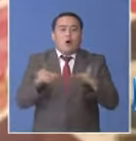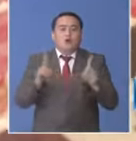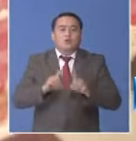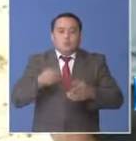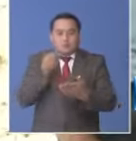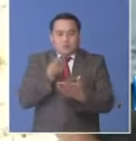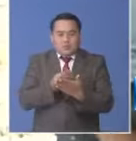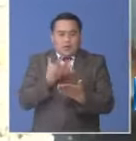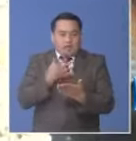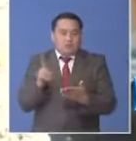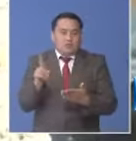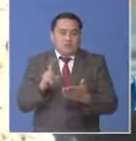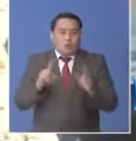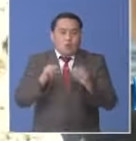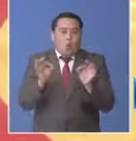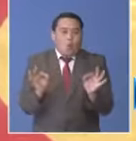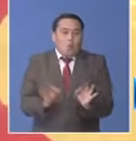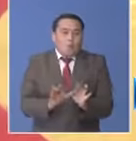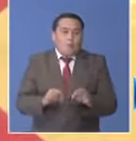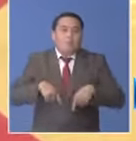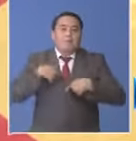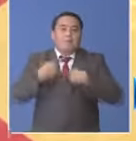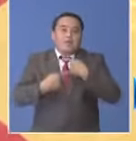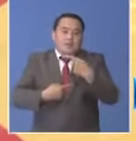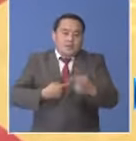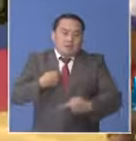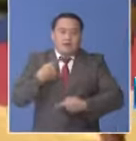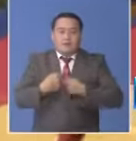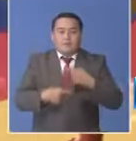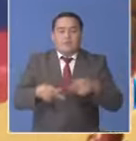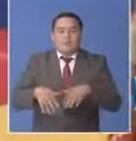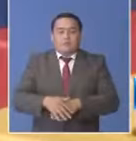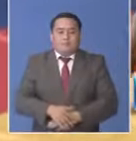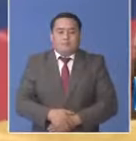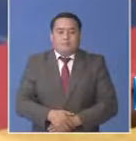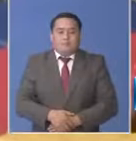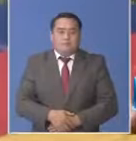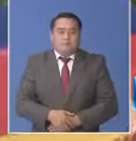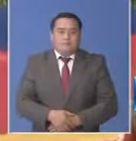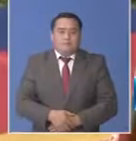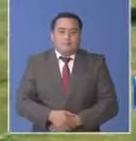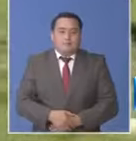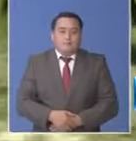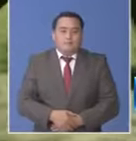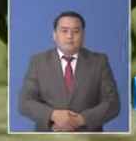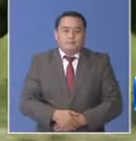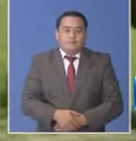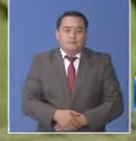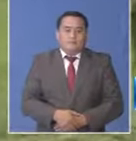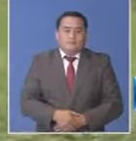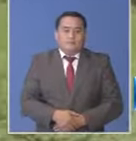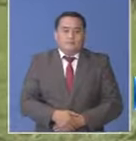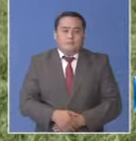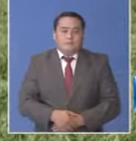особую ценность, которую вот таким образом нужно передавать из поколения в поколение. Назгуль Бошан, Курманжан Касымжанула, Аманжол Жункешев,